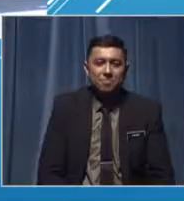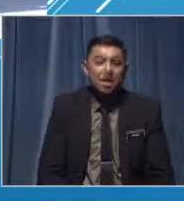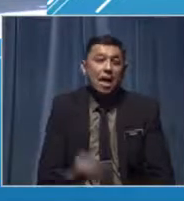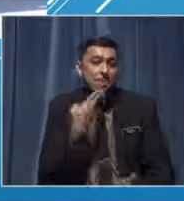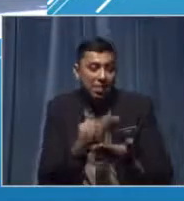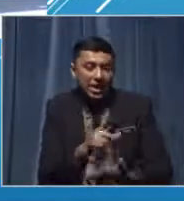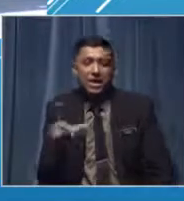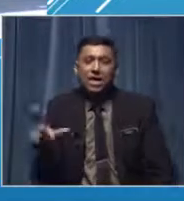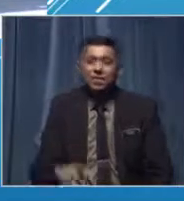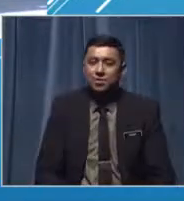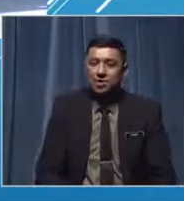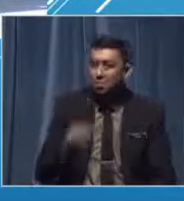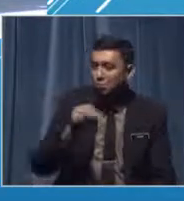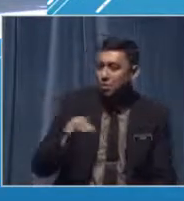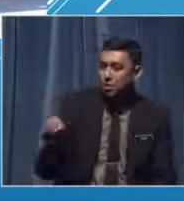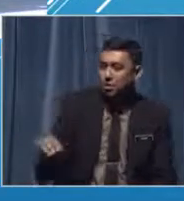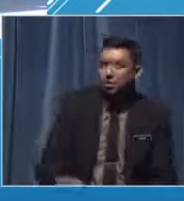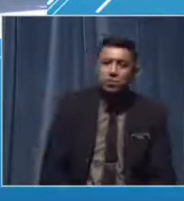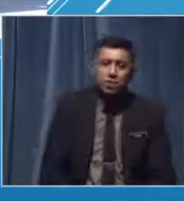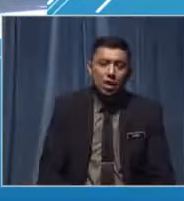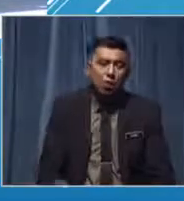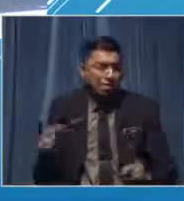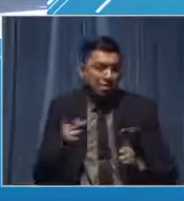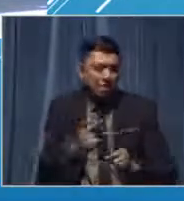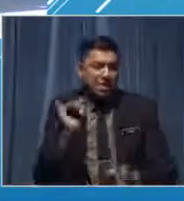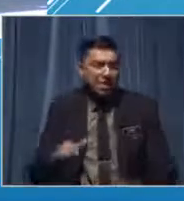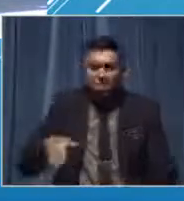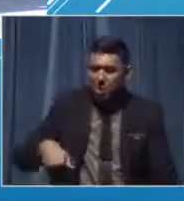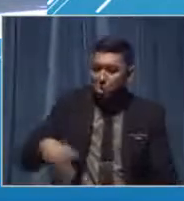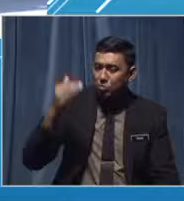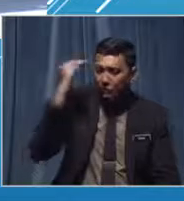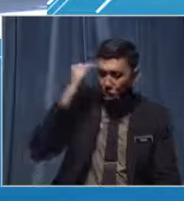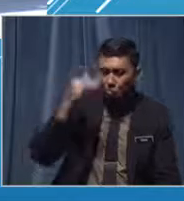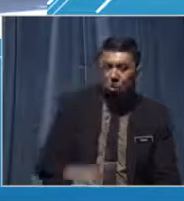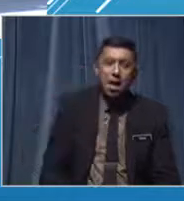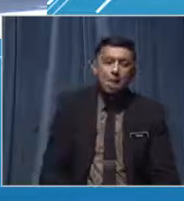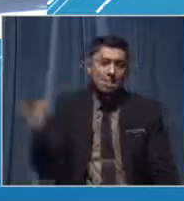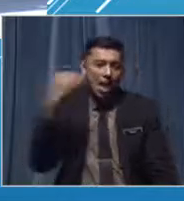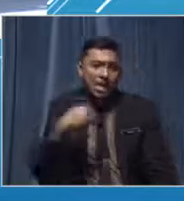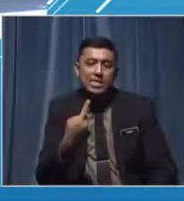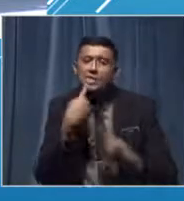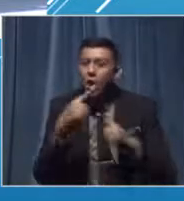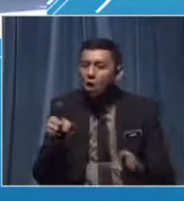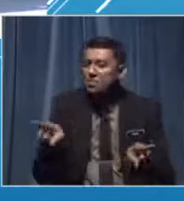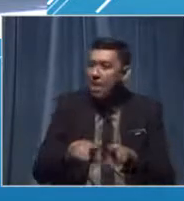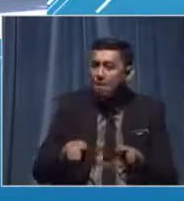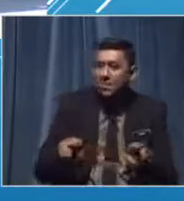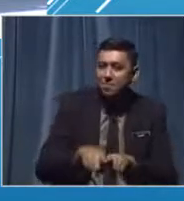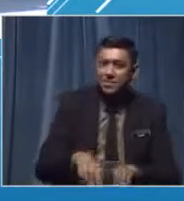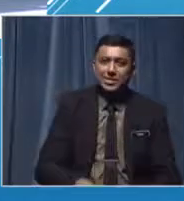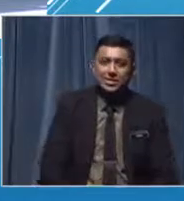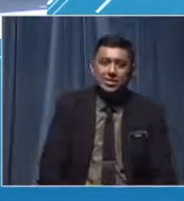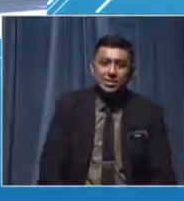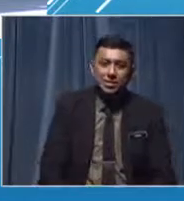Baiklah. Murid-murid kepada yang belum tahu lagi, mari kita jawab bersama-sama.